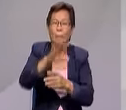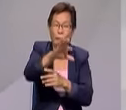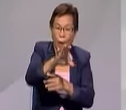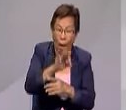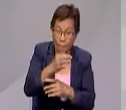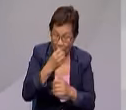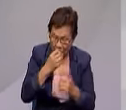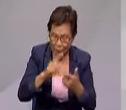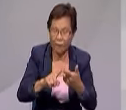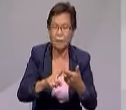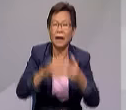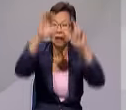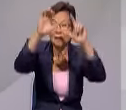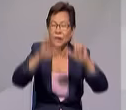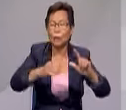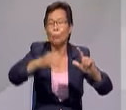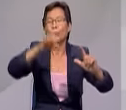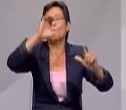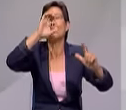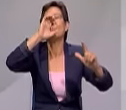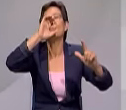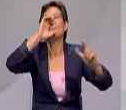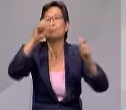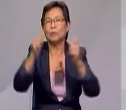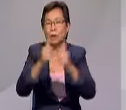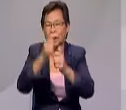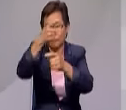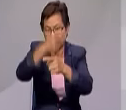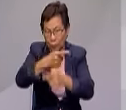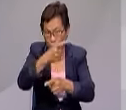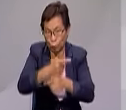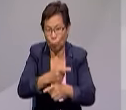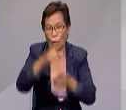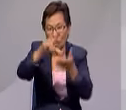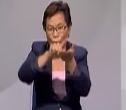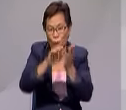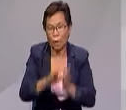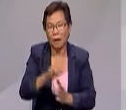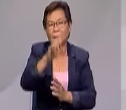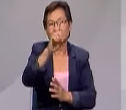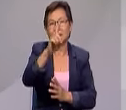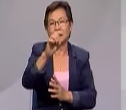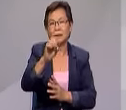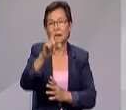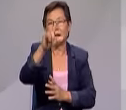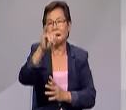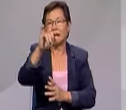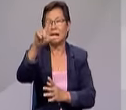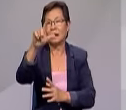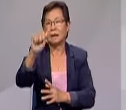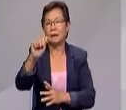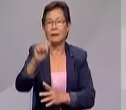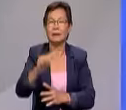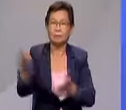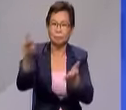jenis makanan dan cara minum air dengan betul. Wartawan Dilaila Kadir melaporkan.